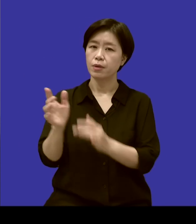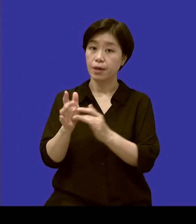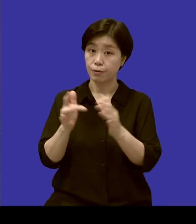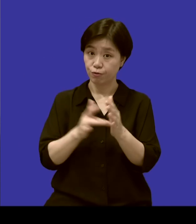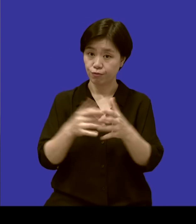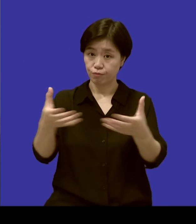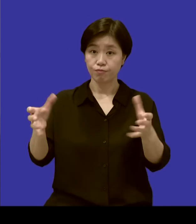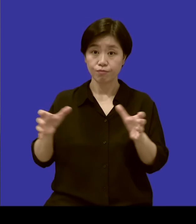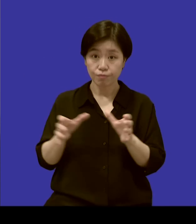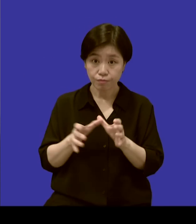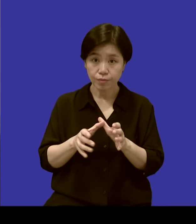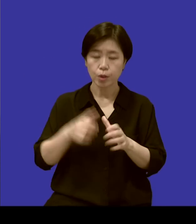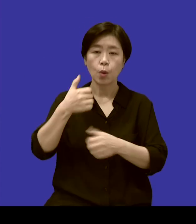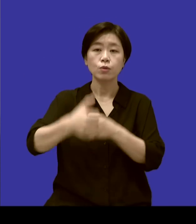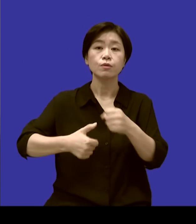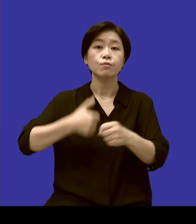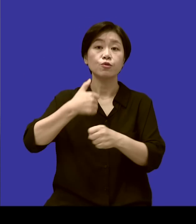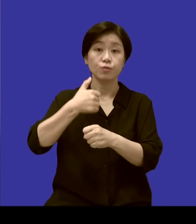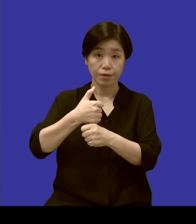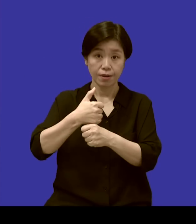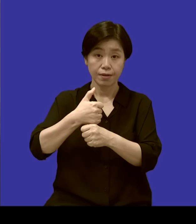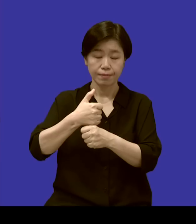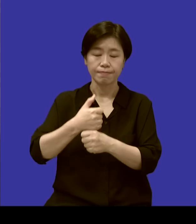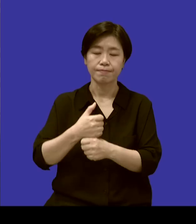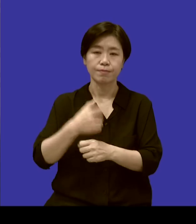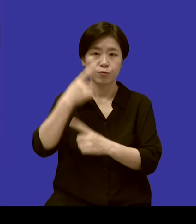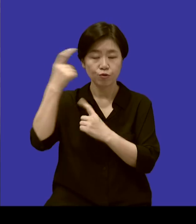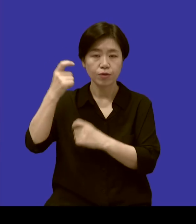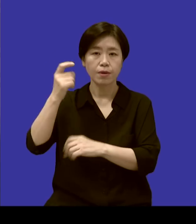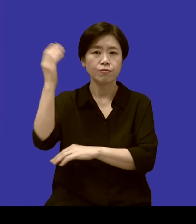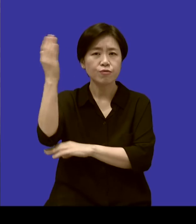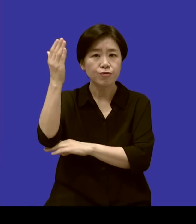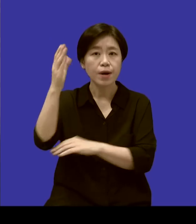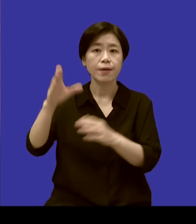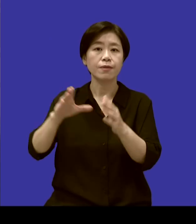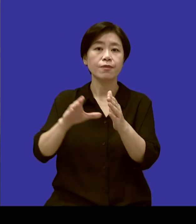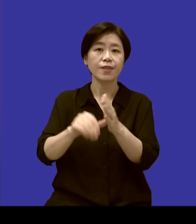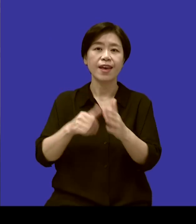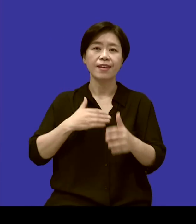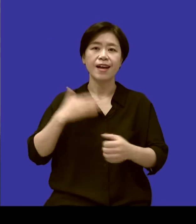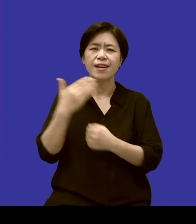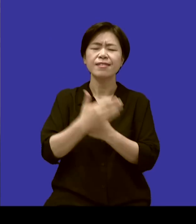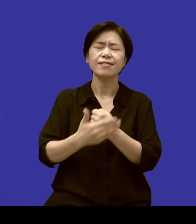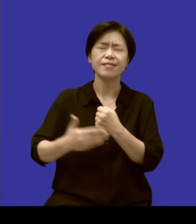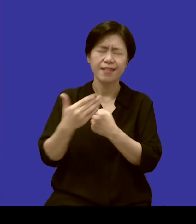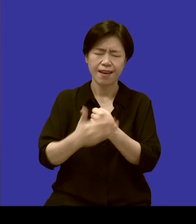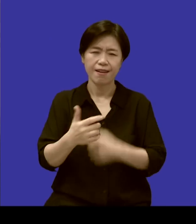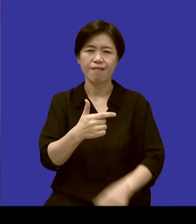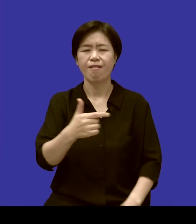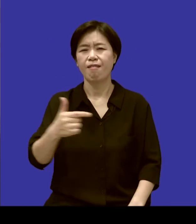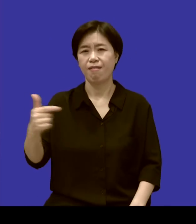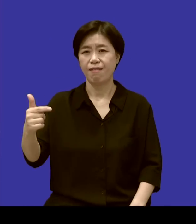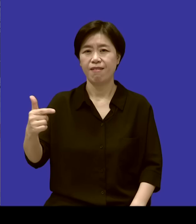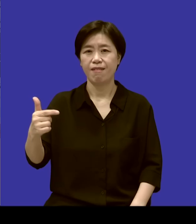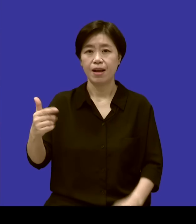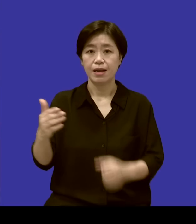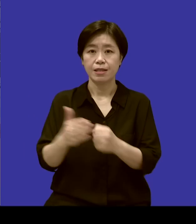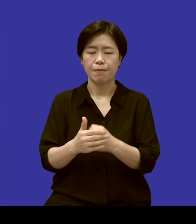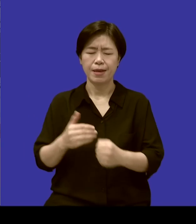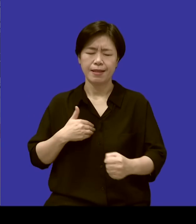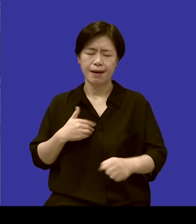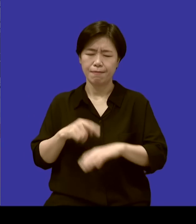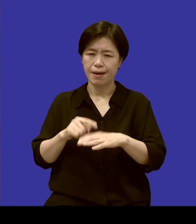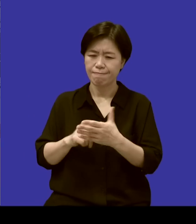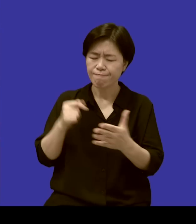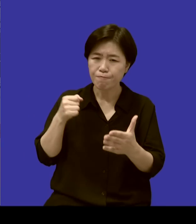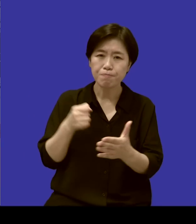로렌 코니맨 목사님 집회에 제가 갔어요. 네. 갔는데 또 너무 은혜를 받아가지고 결신을 또 한 게 딱 기억나게